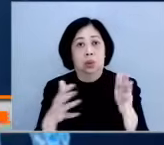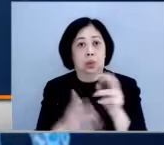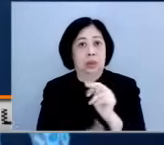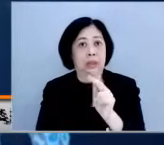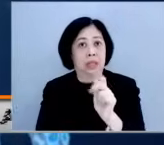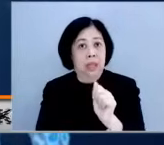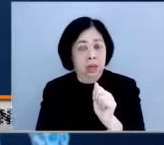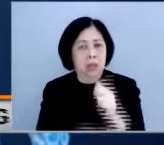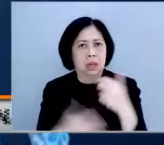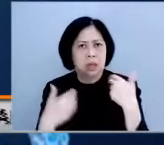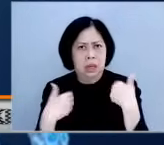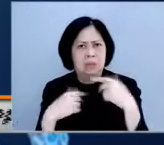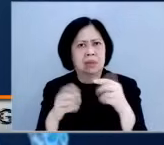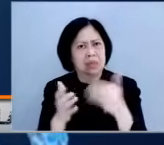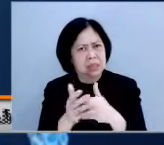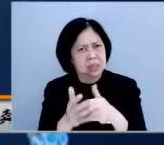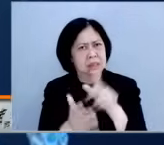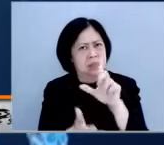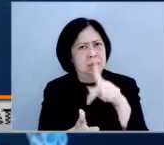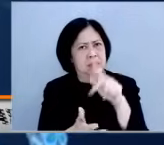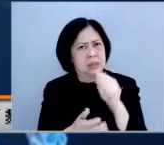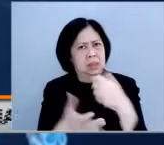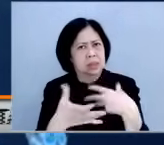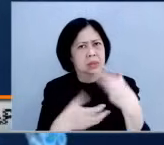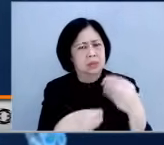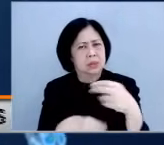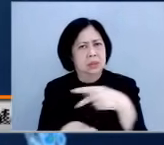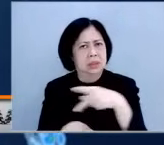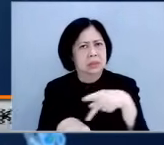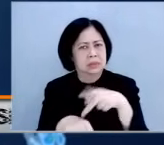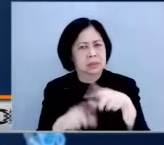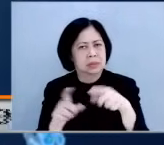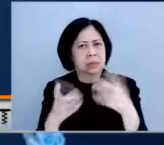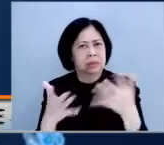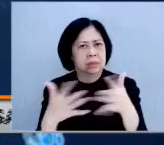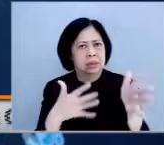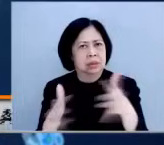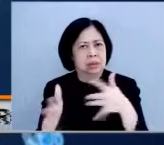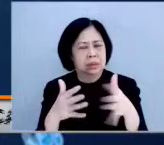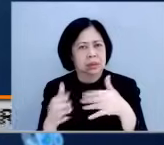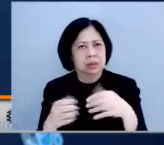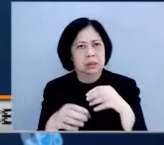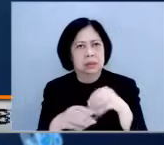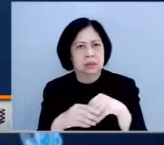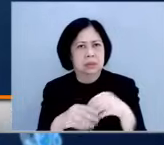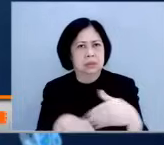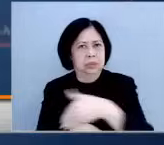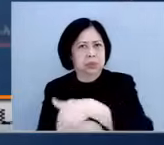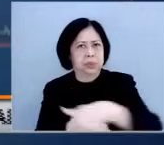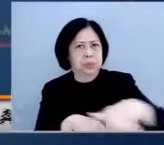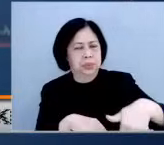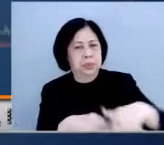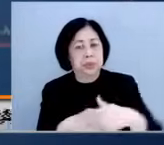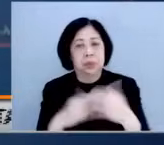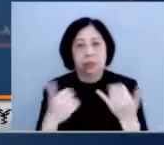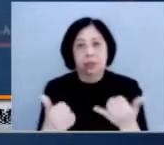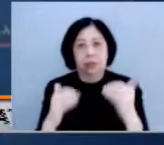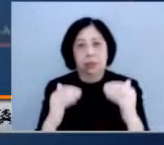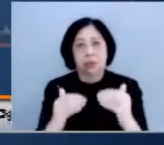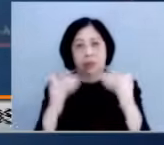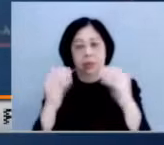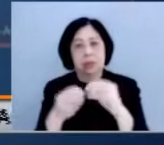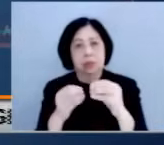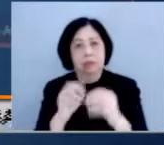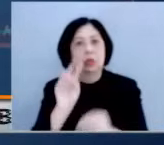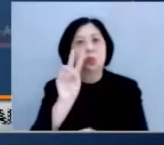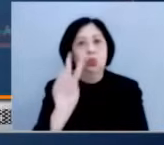binabantayan ding low pressure area sa labas ng PAR. Posible itong maging tropical depression sa loob ng magdamag. Sa ngayon, nakataas ang signal number 2